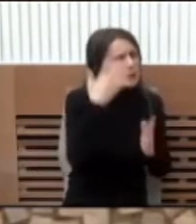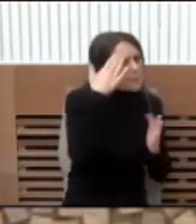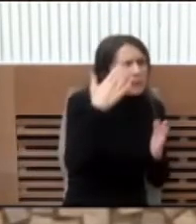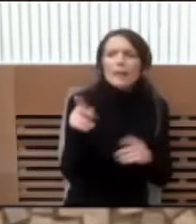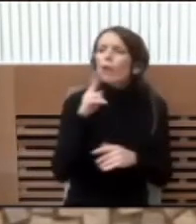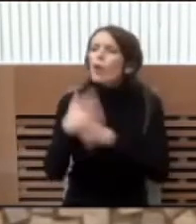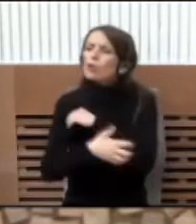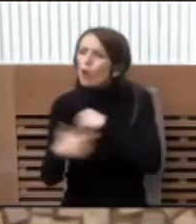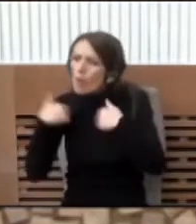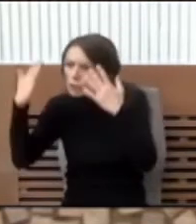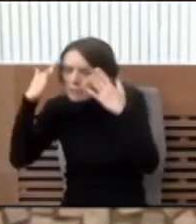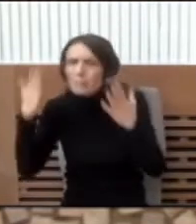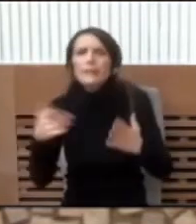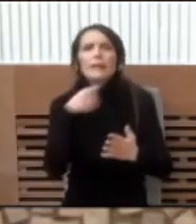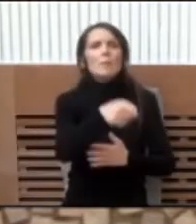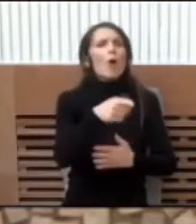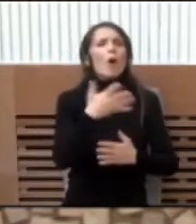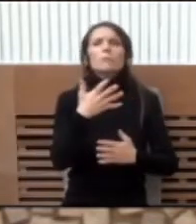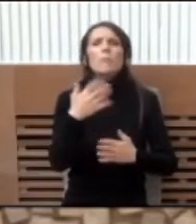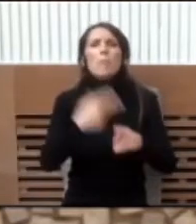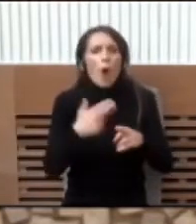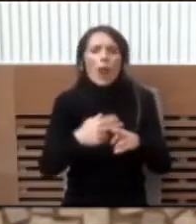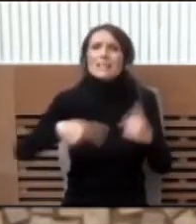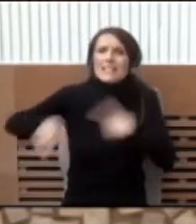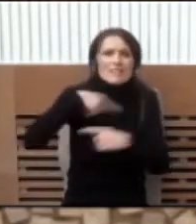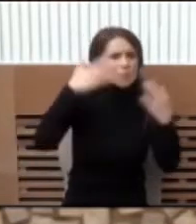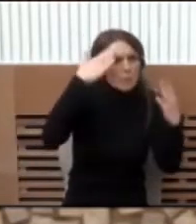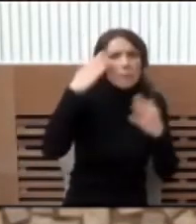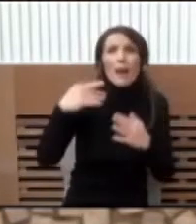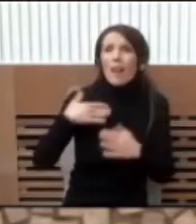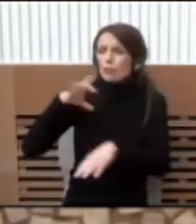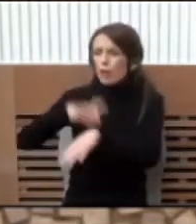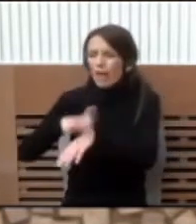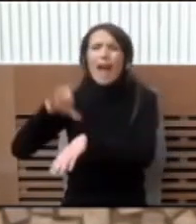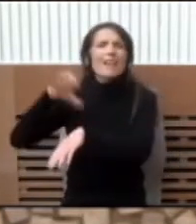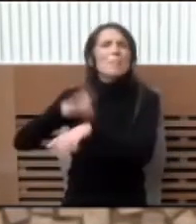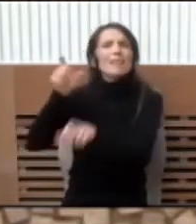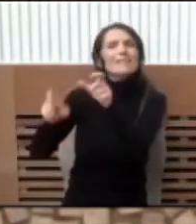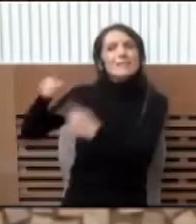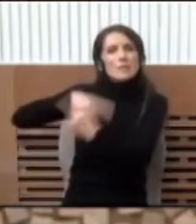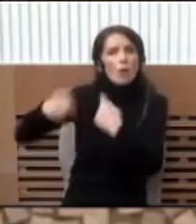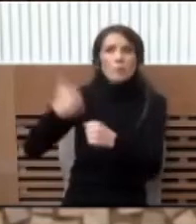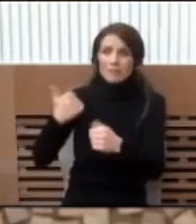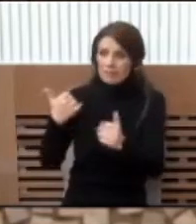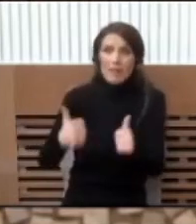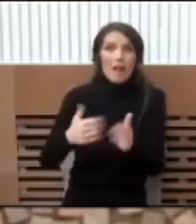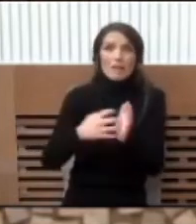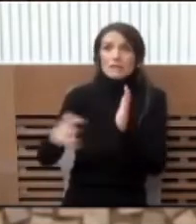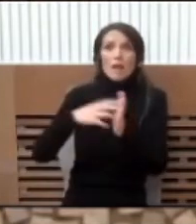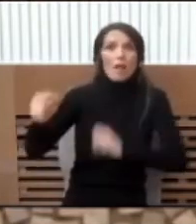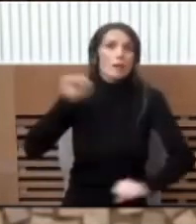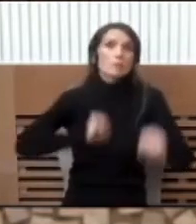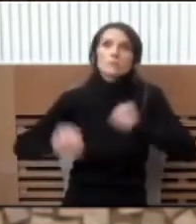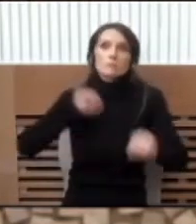i bolesnima. Naši lekari i medicinsko osoblje i danas čine ogromne napore ispunjavajući svoju humanu dužnost.